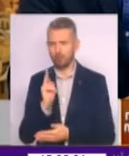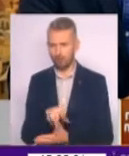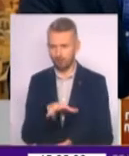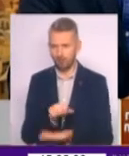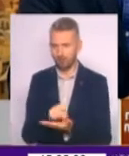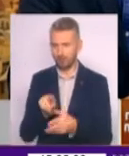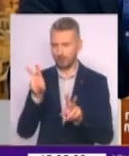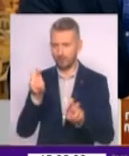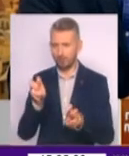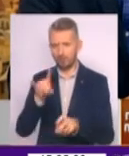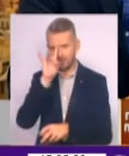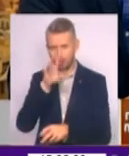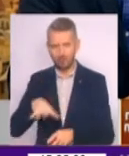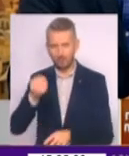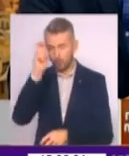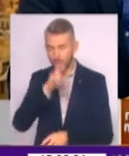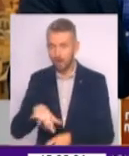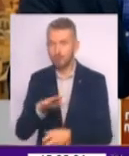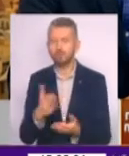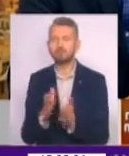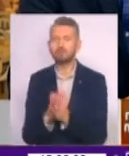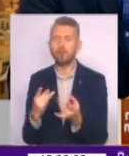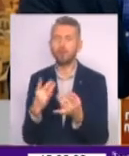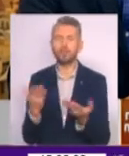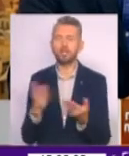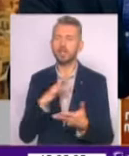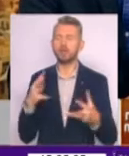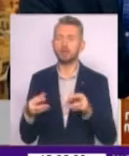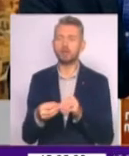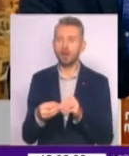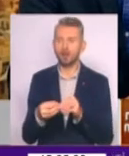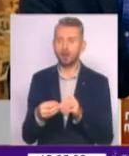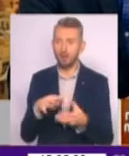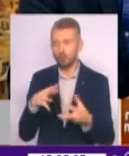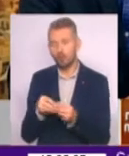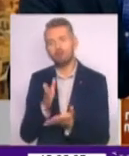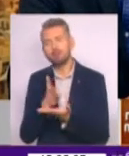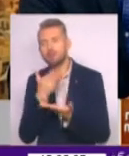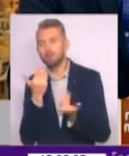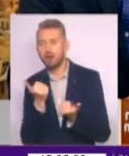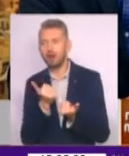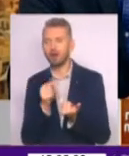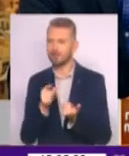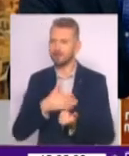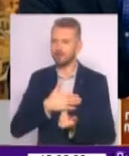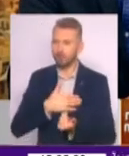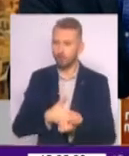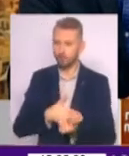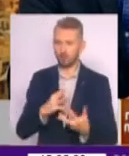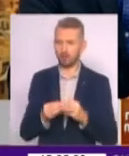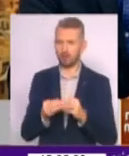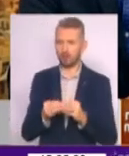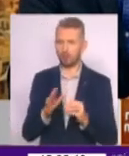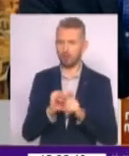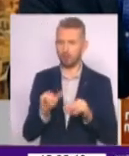цією тематикою, відома на всю країну. Розкажіть, які результати, чи є результати, якими ви особисто задоволені в